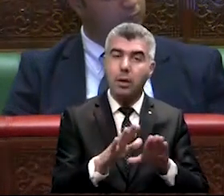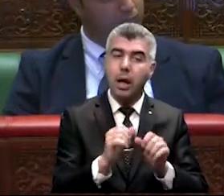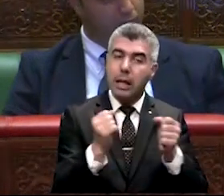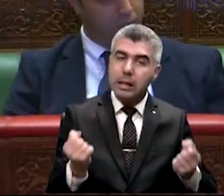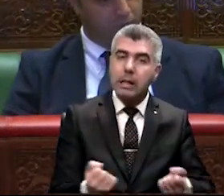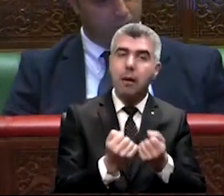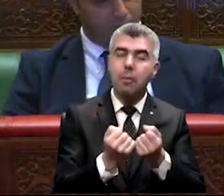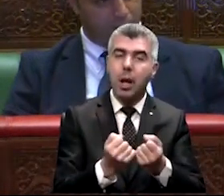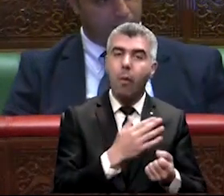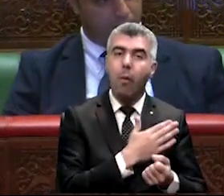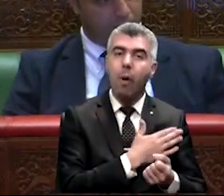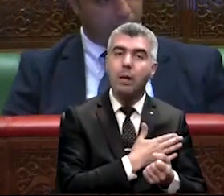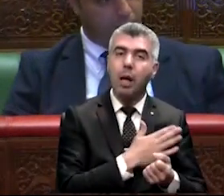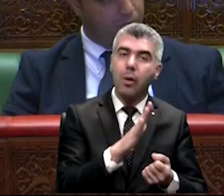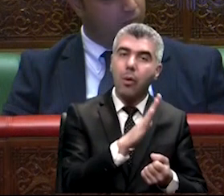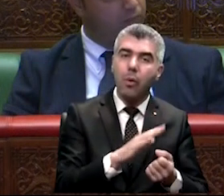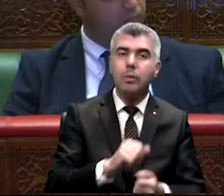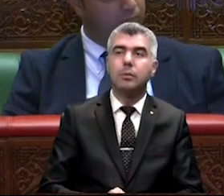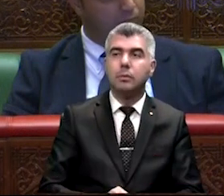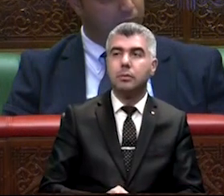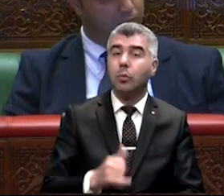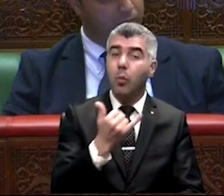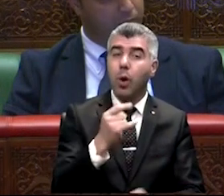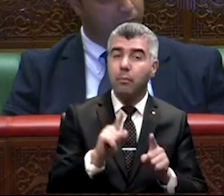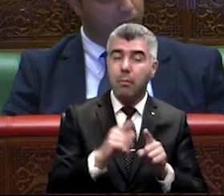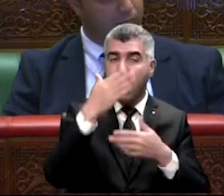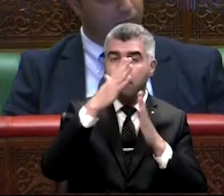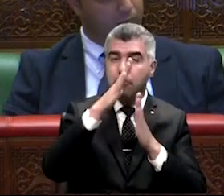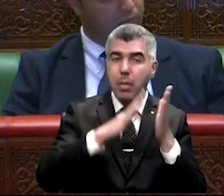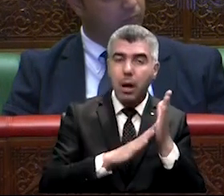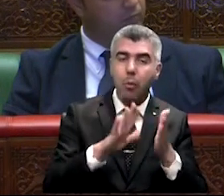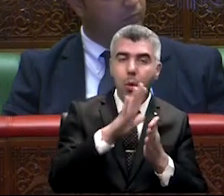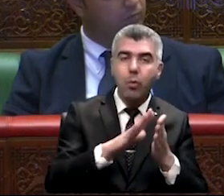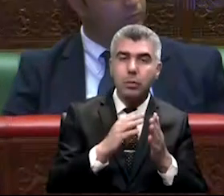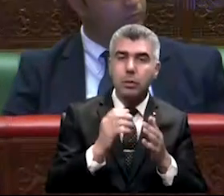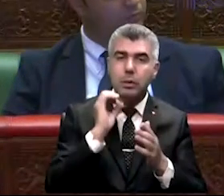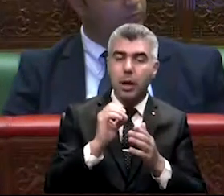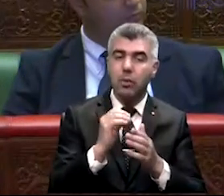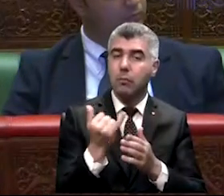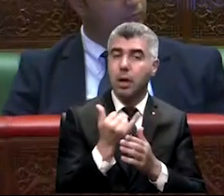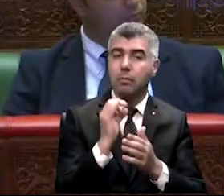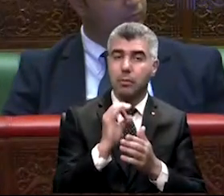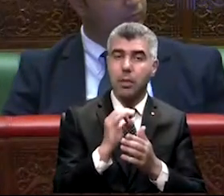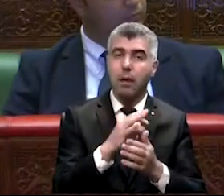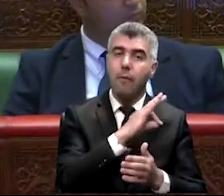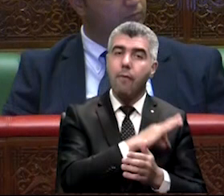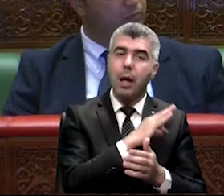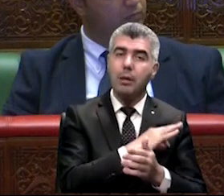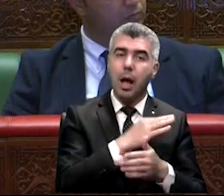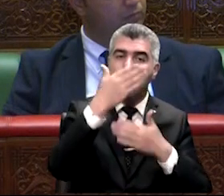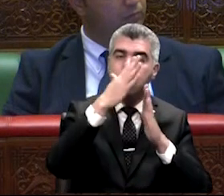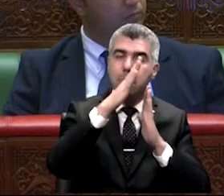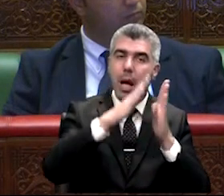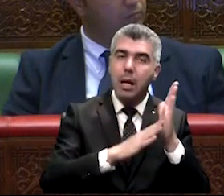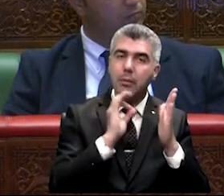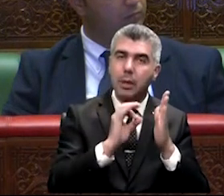الوطنيه وهو ما يتطلب اليوم وضع العقارات الوقفيه في خدمه الاستثمارات الوطنيه بما يعود بالنفع على بلادنا من